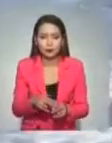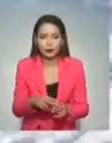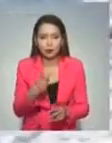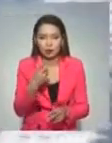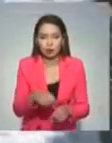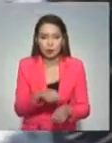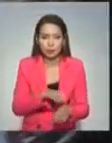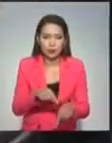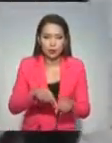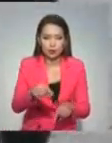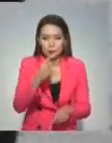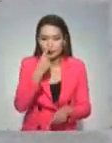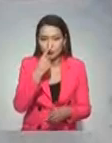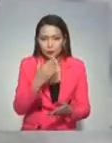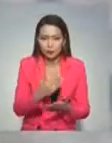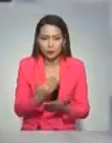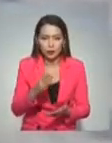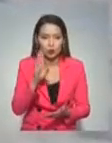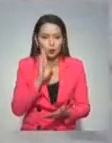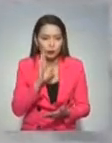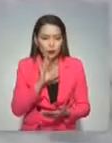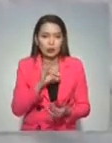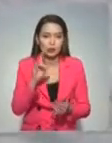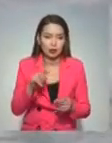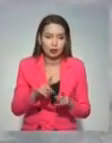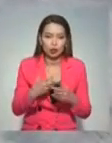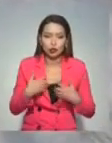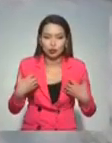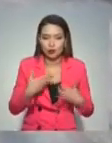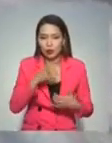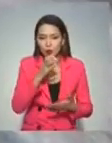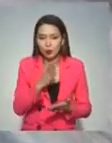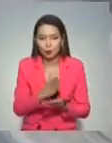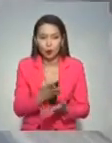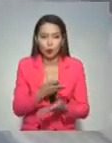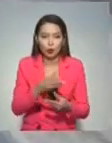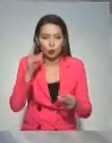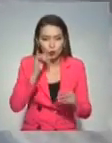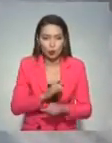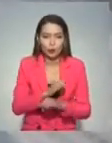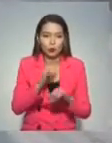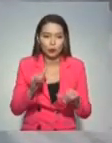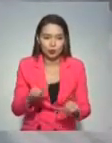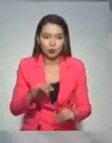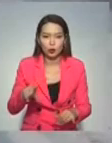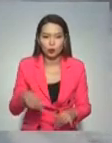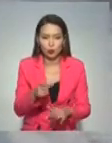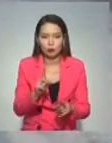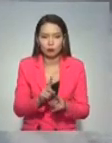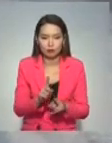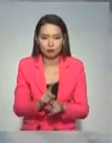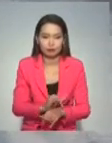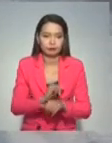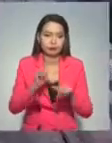метр қашықта жатыр. Бұл судан малда ішеді, ал көктемде ол арнасынан тасып, өзге өзен көлдерге